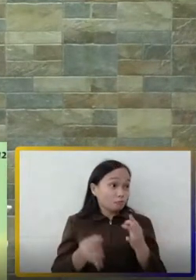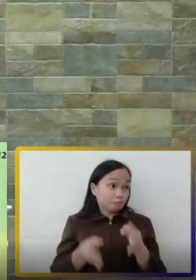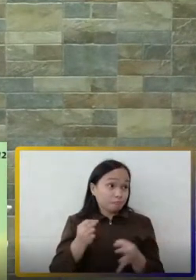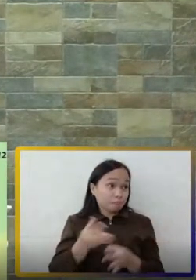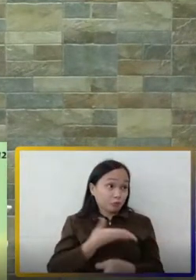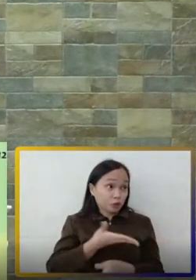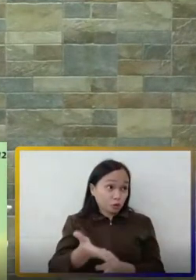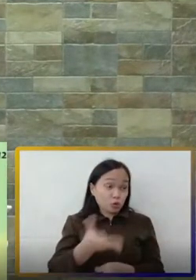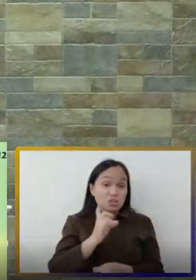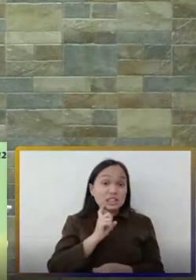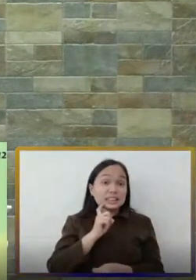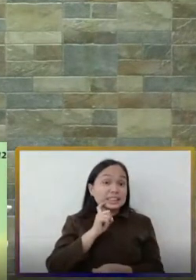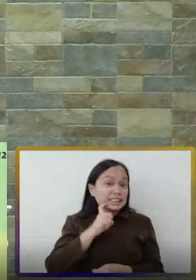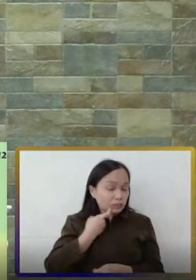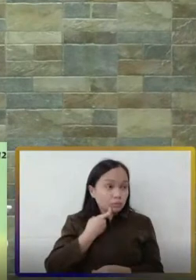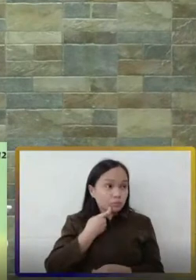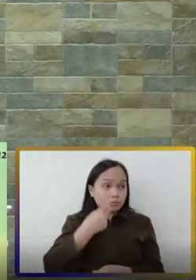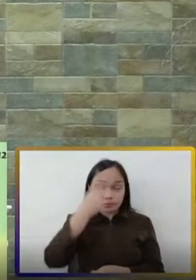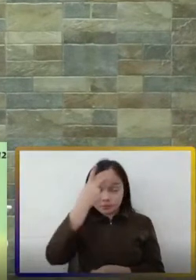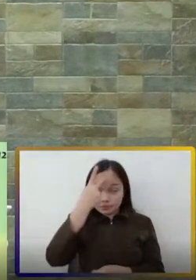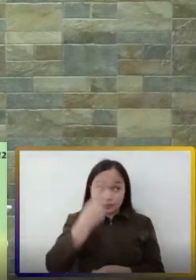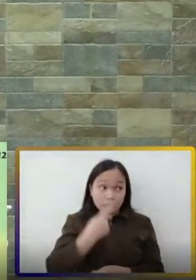If you are a serious parent,